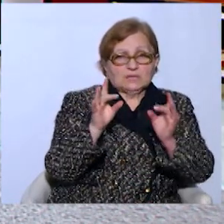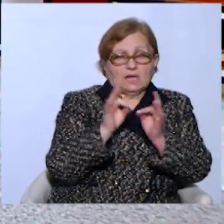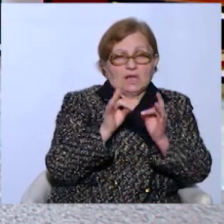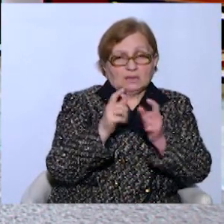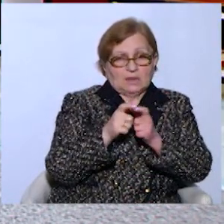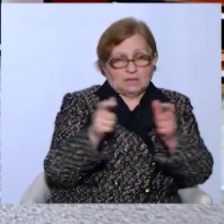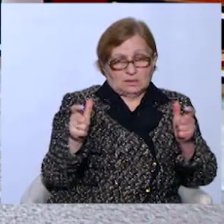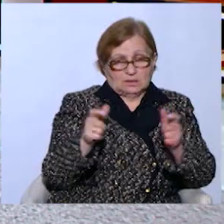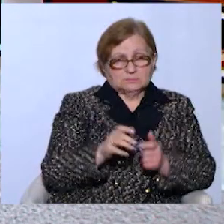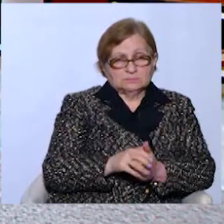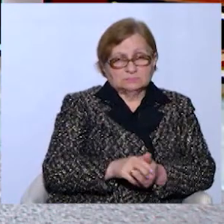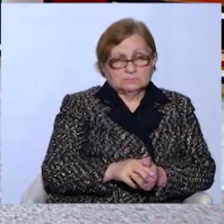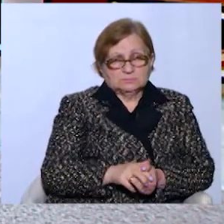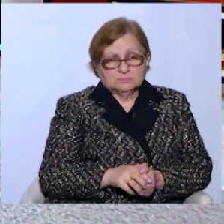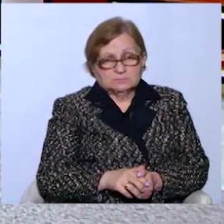ასე.